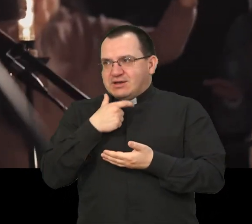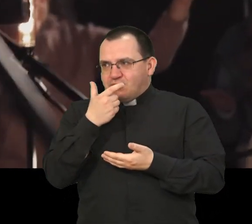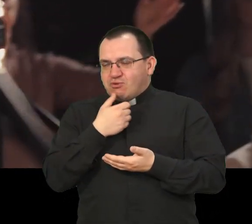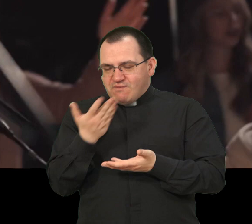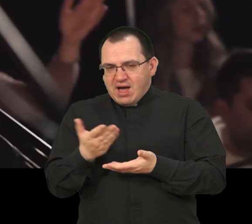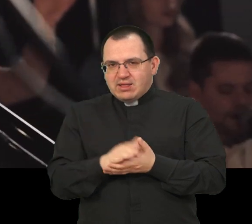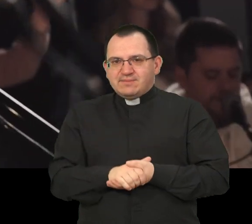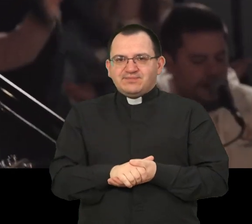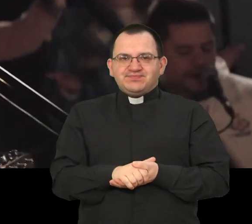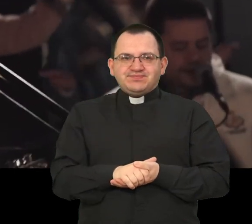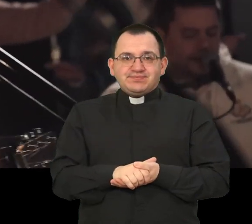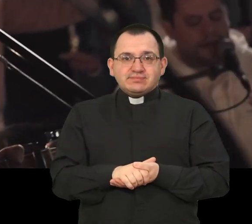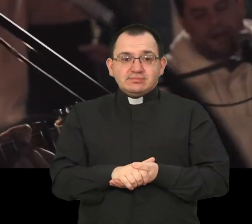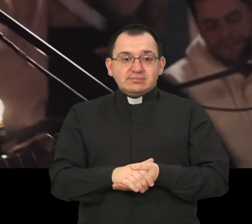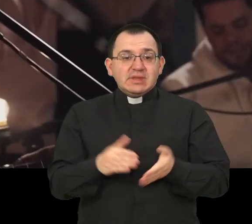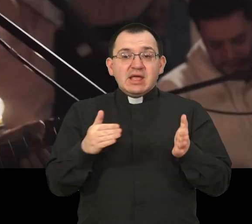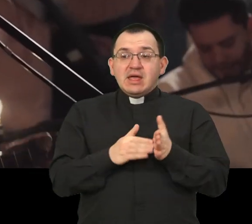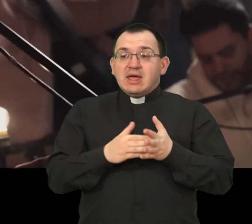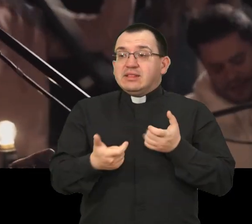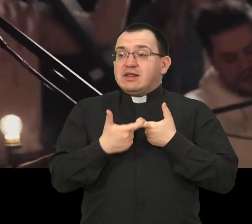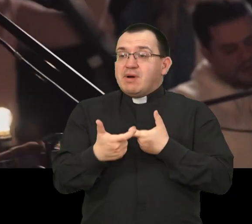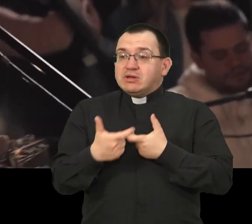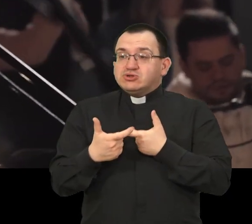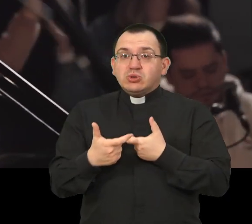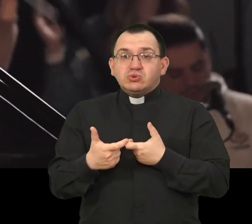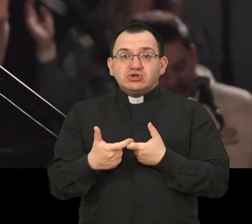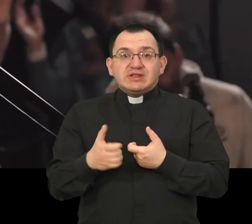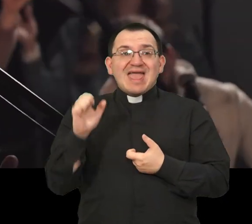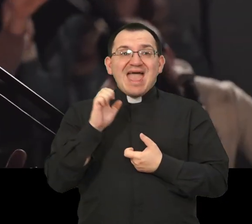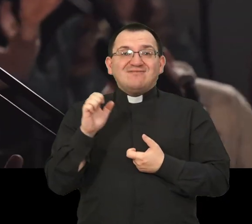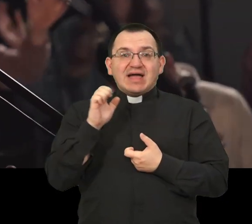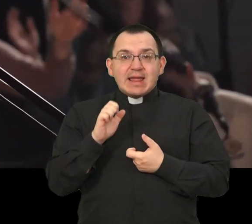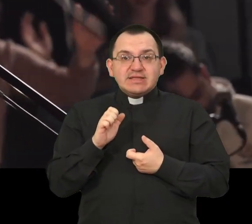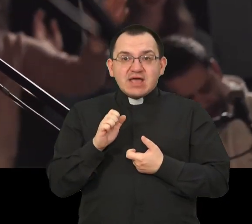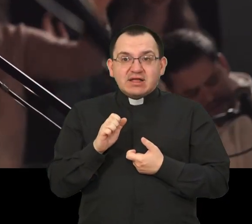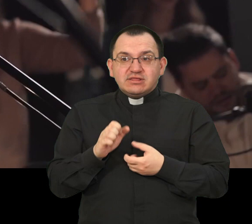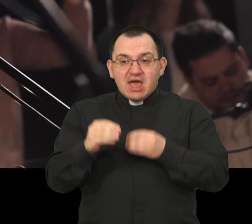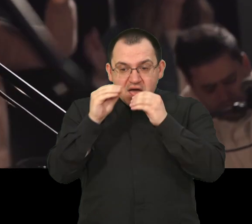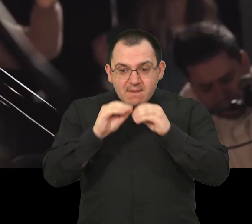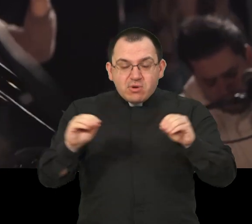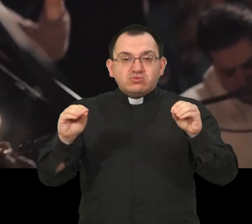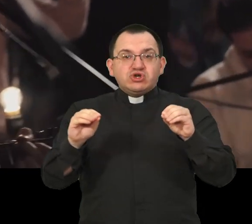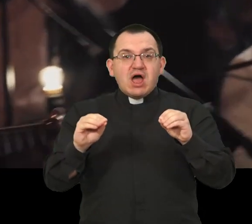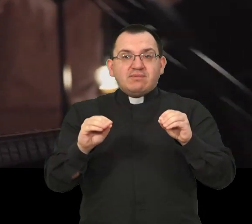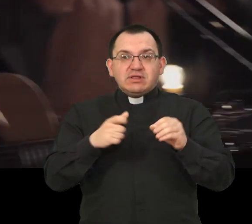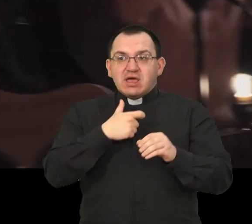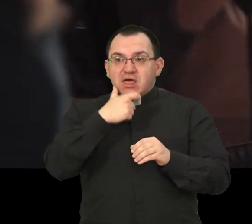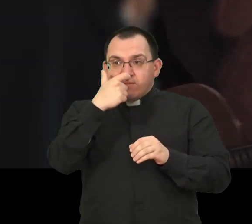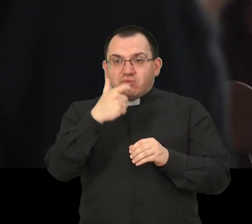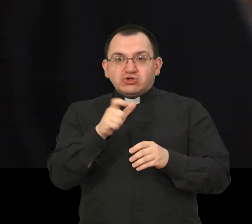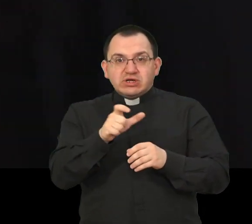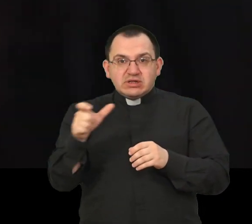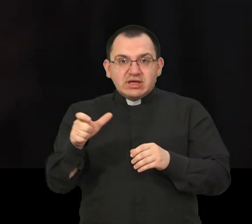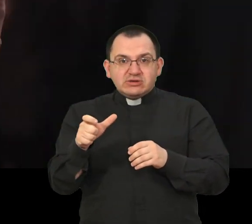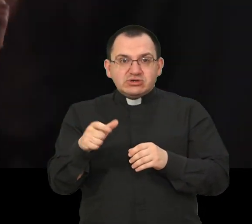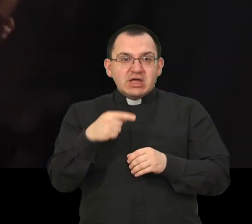Vizija zajednice je biti u službi evangelizacije. Kako je Božja pobjeda civilna udruga, traže i pronalaze način financiranja